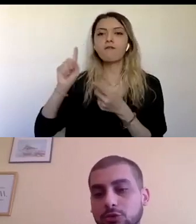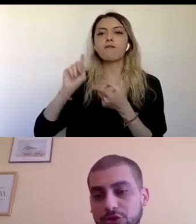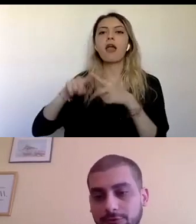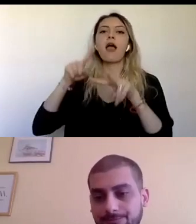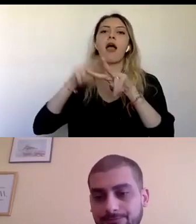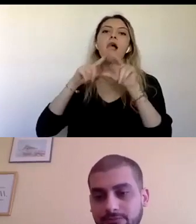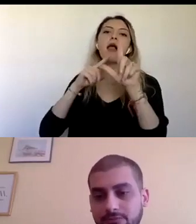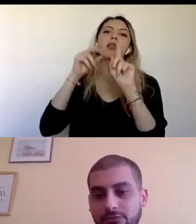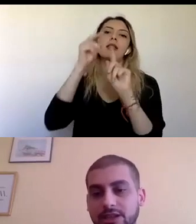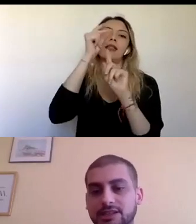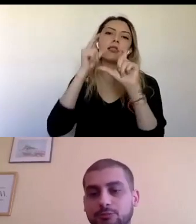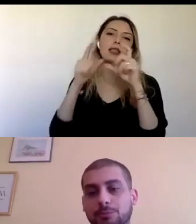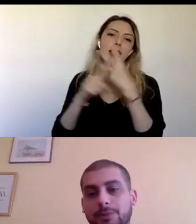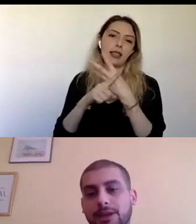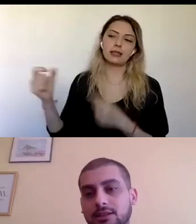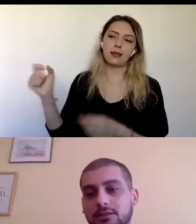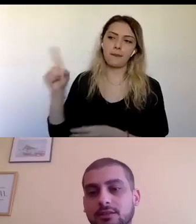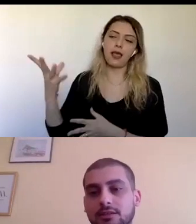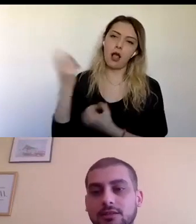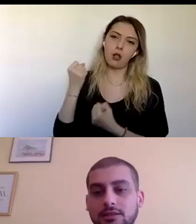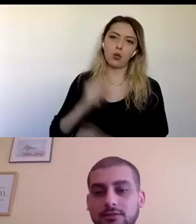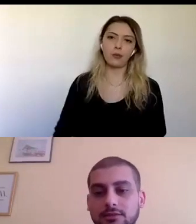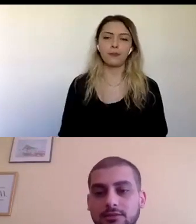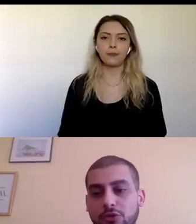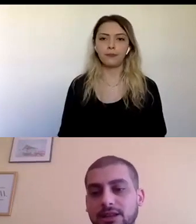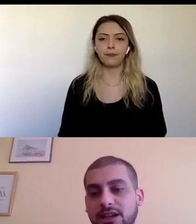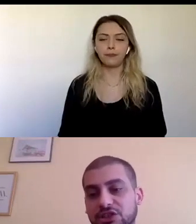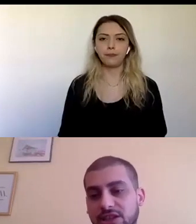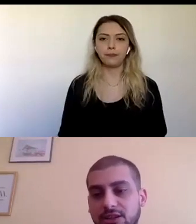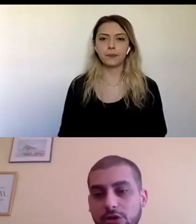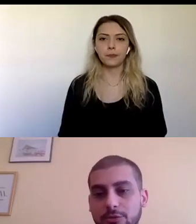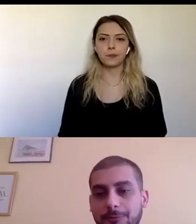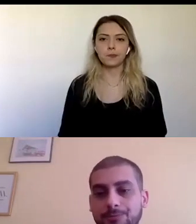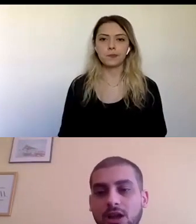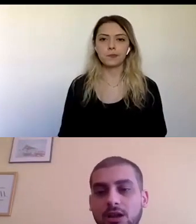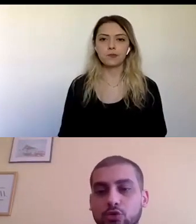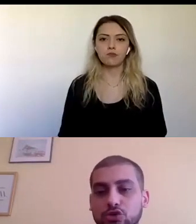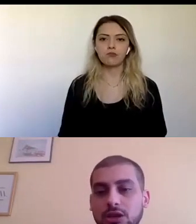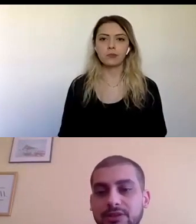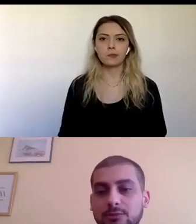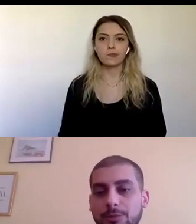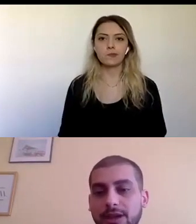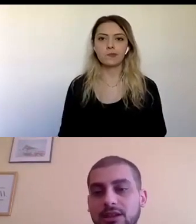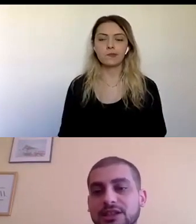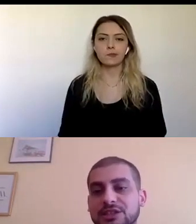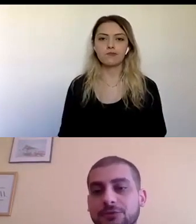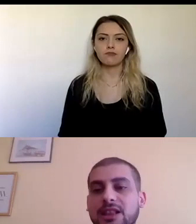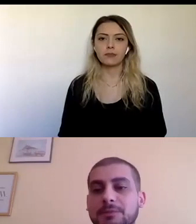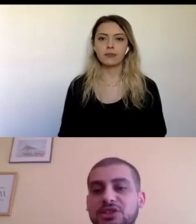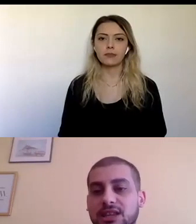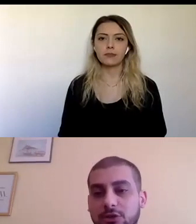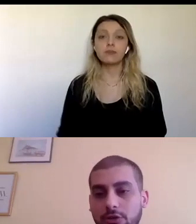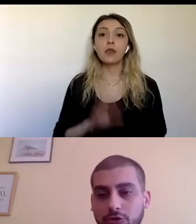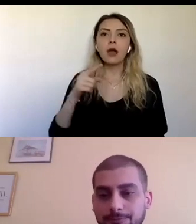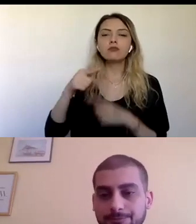Alice'e ulaşıyor. Alice bu maili normal açık şekilde görebiliyor. Ama sunucu tarafında bu mail